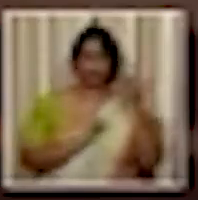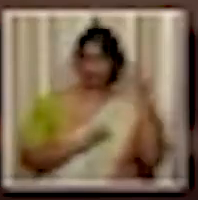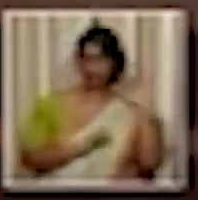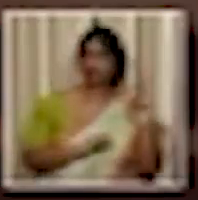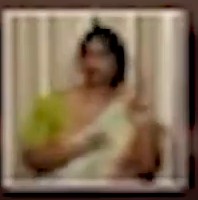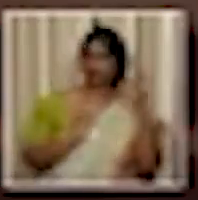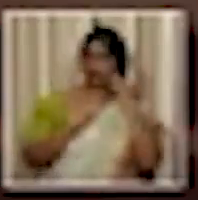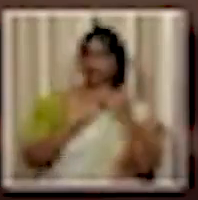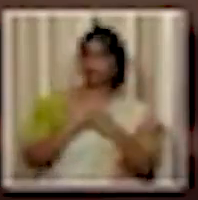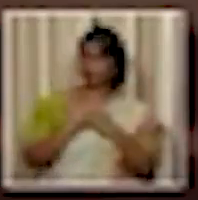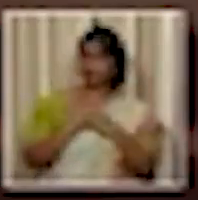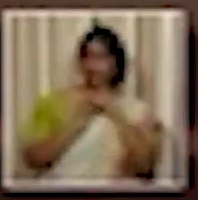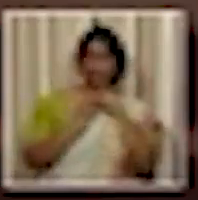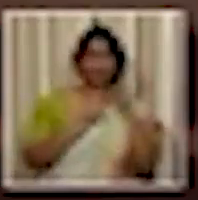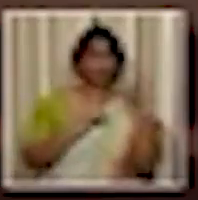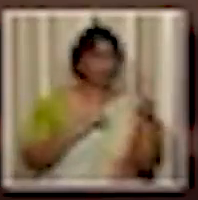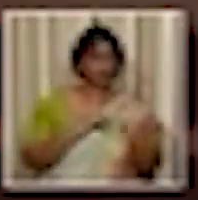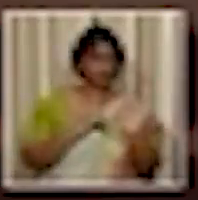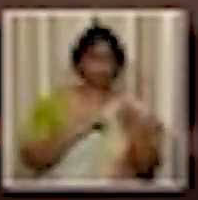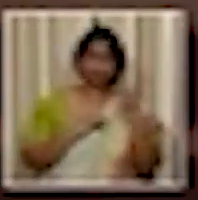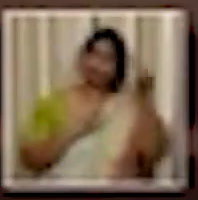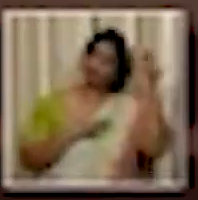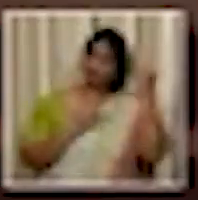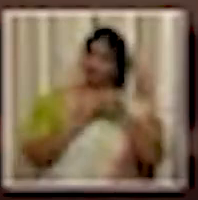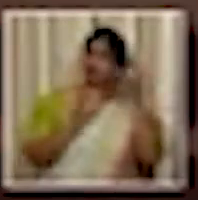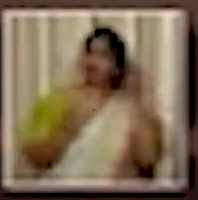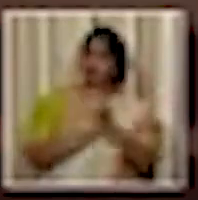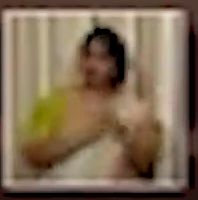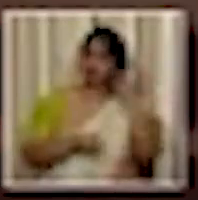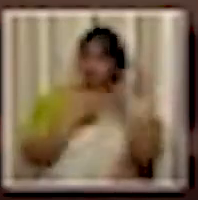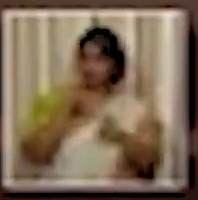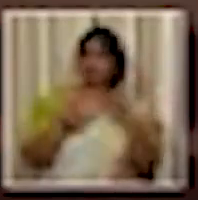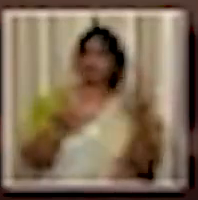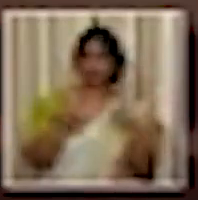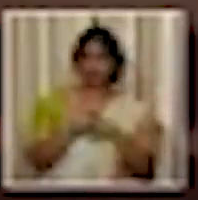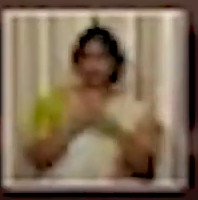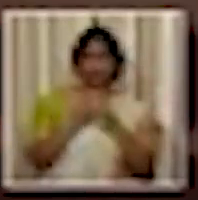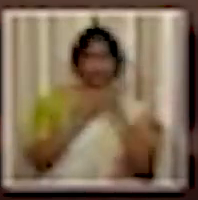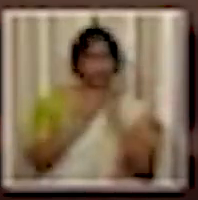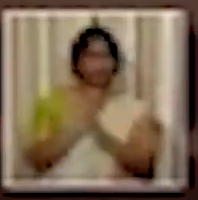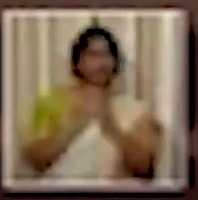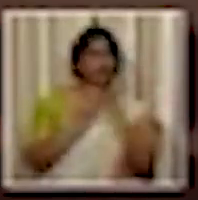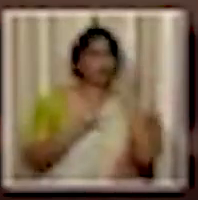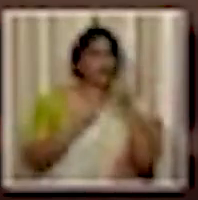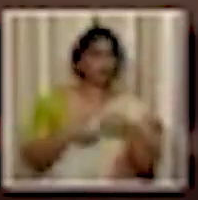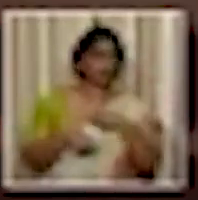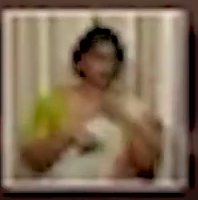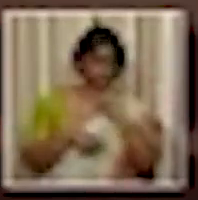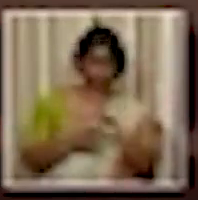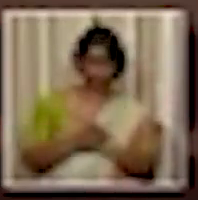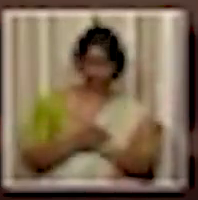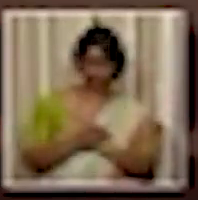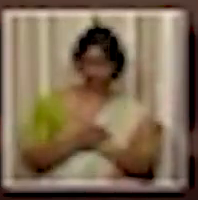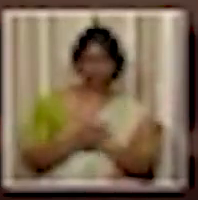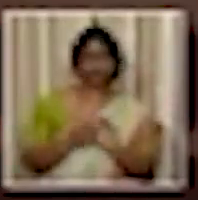මේ කාරණාව කිව්වේ එතුමා නෙමෙයි, ඒ කාලේ වෙච්ච නිලධාරීන් හෝ කවුරු හෝ කරපු දේවල් වල ප්‍රතිඵලය තමයි මම මේ කිව්වේ. ඒ